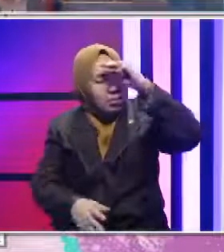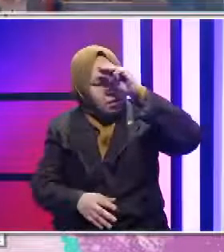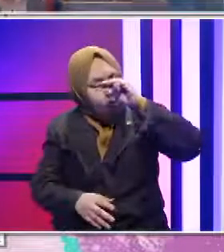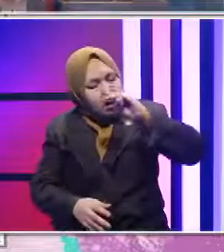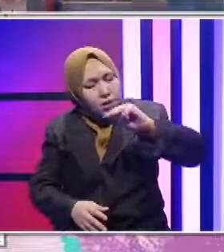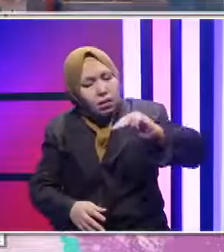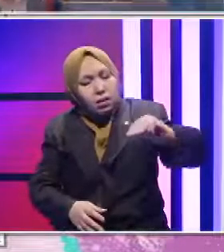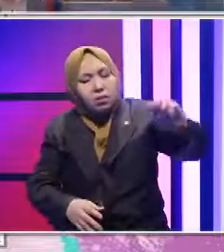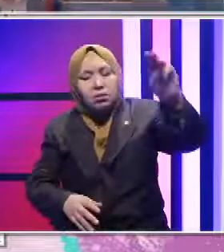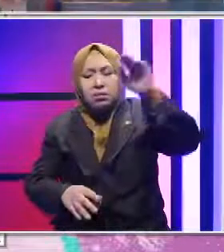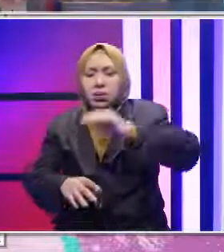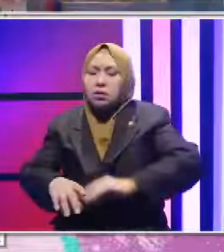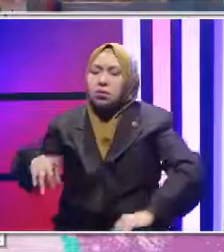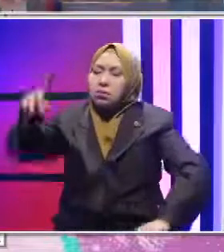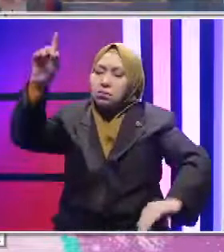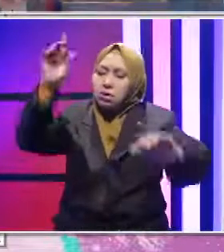كراما